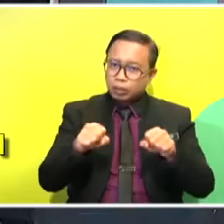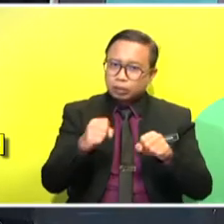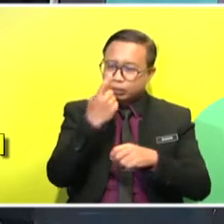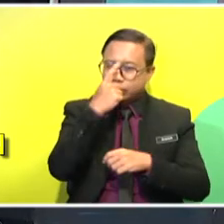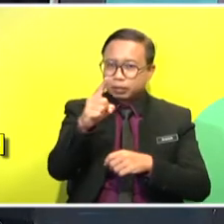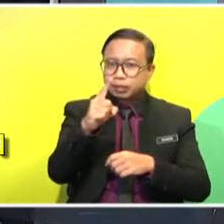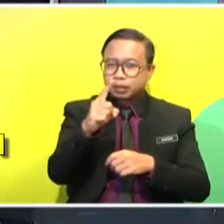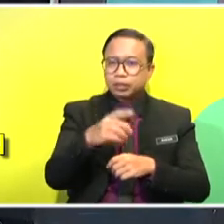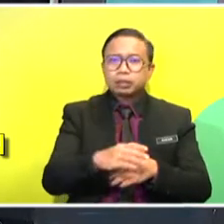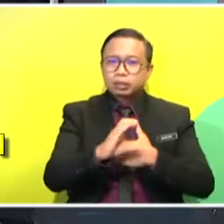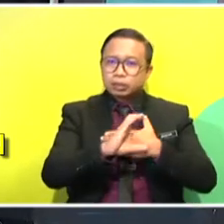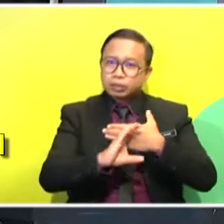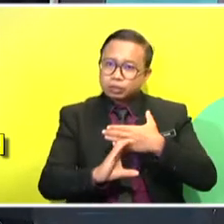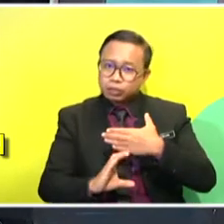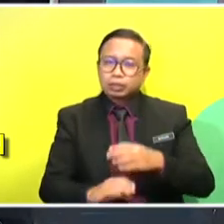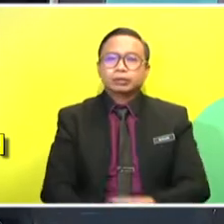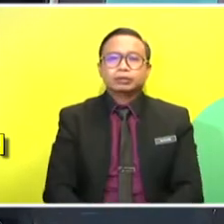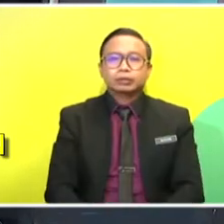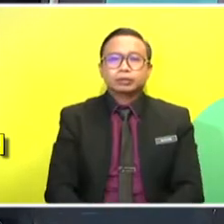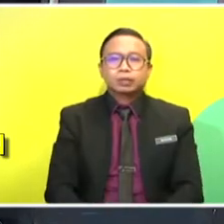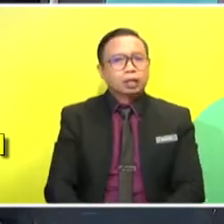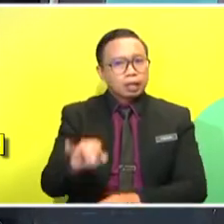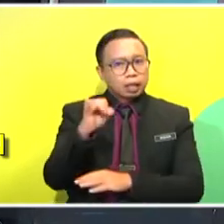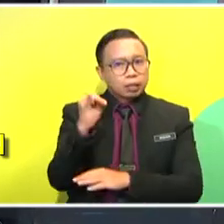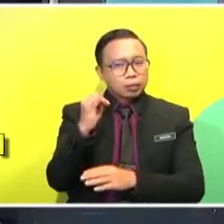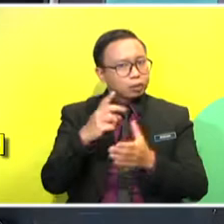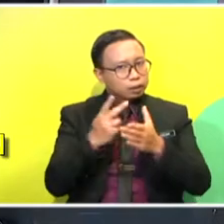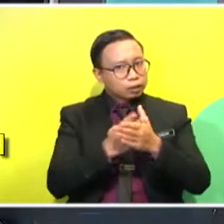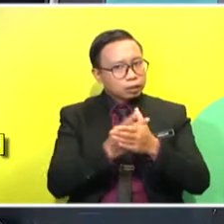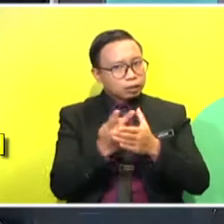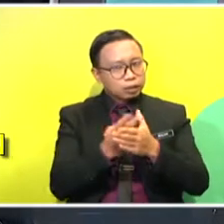Jadi sebab itu dilarang untuk mengusik apa-apa yang berkaitan dengan